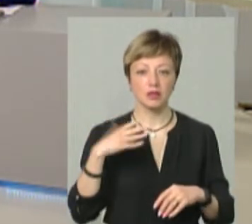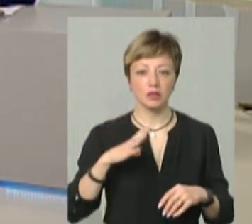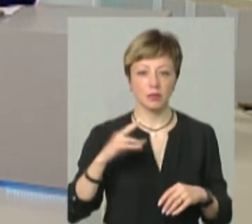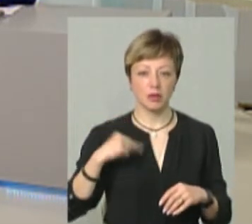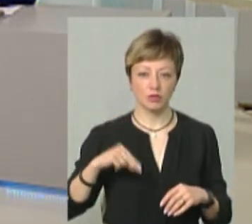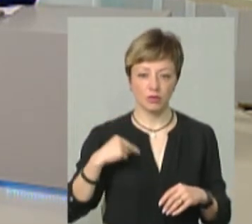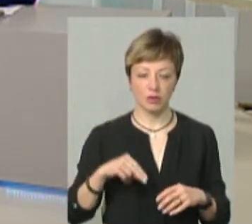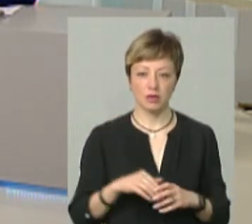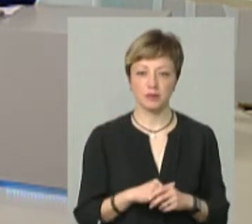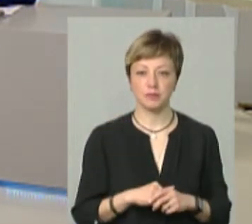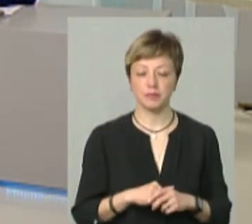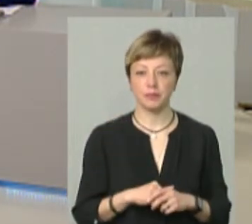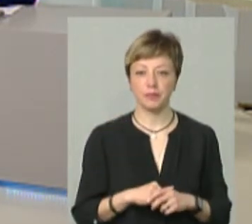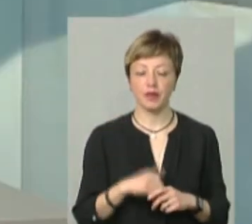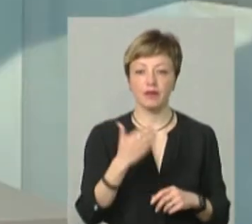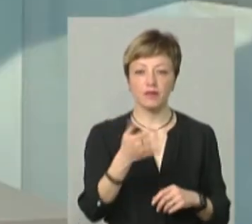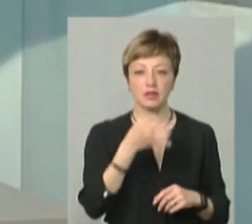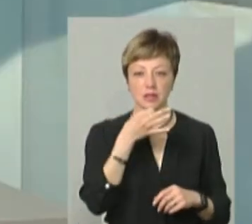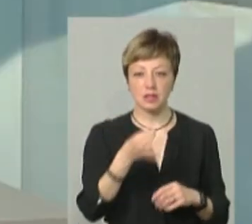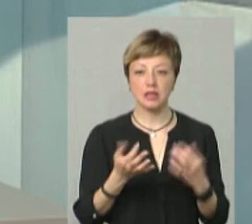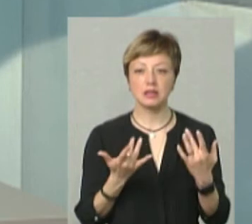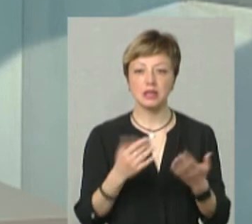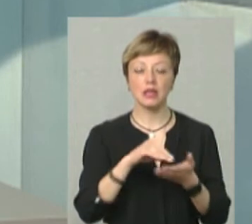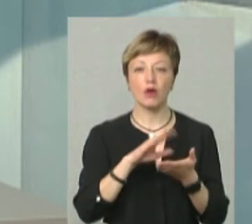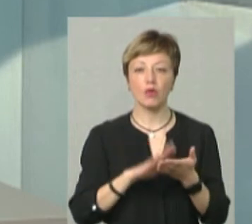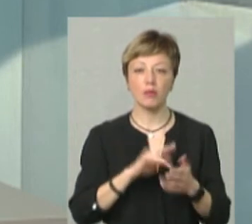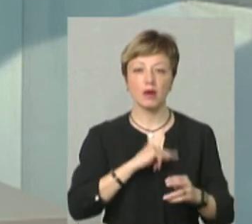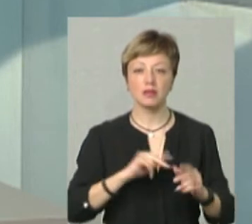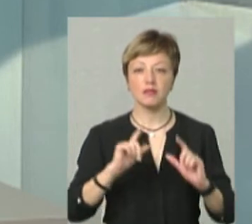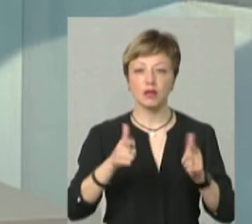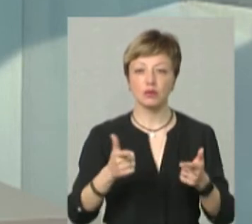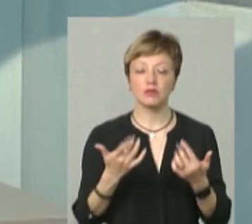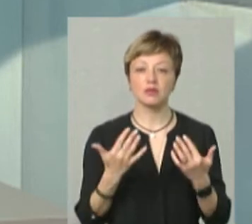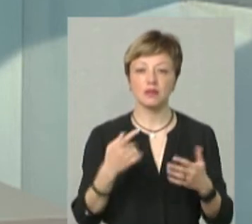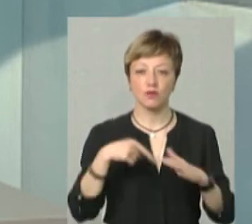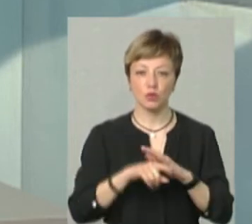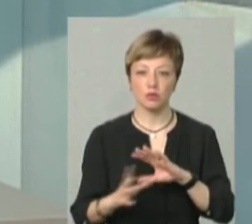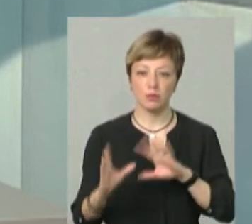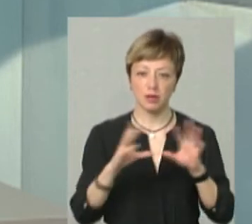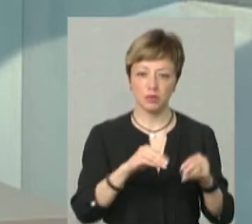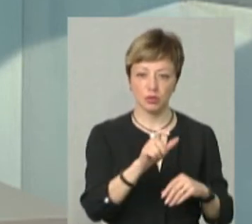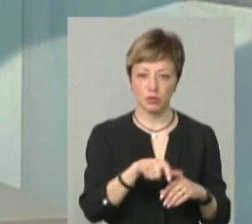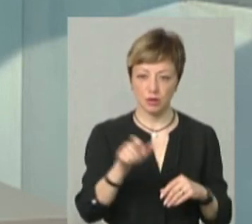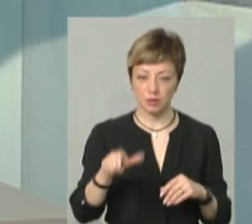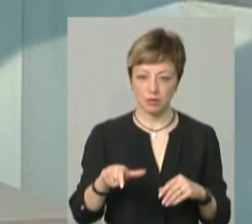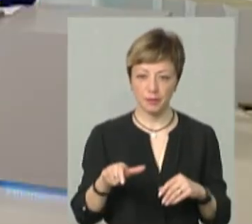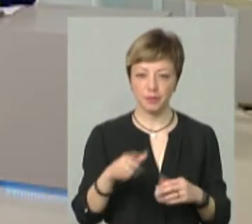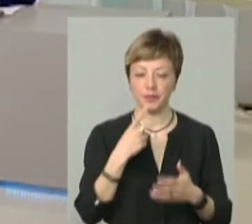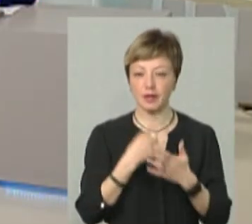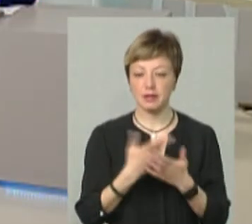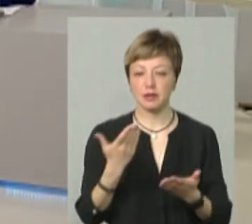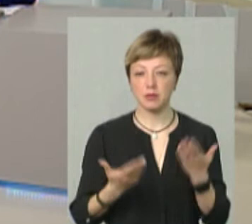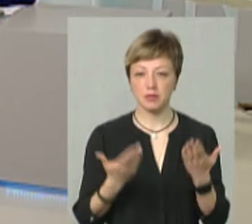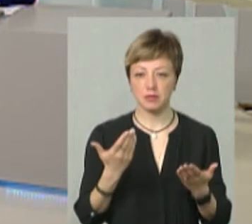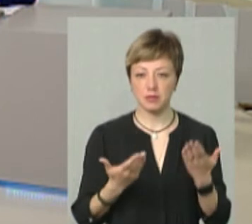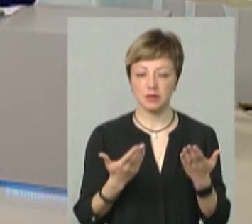працювали. Ви зазначили, скільки на обліку, скільки працевлаштовано, зокрема внутрішньопереміщених осіб? Ну, дивіться, якщо взяти,